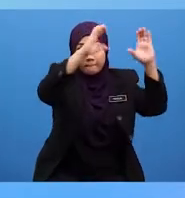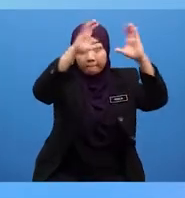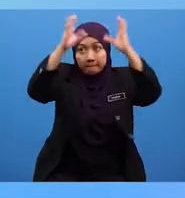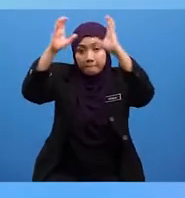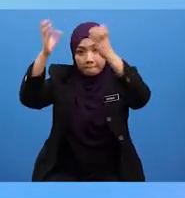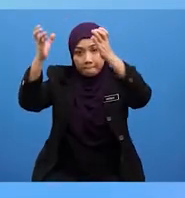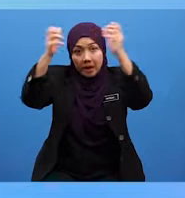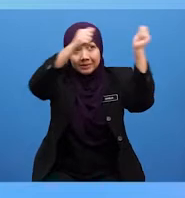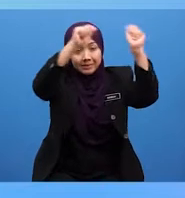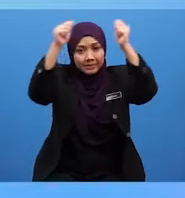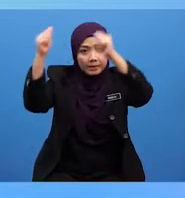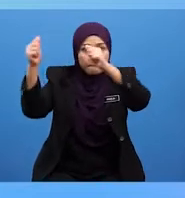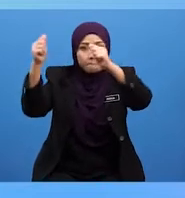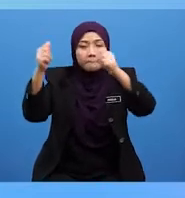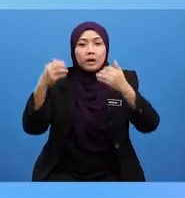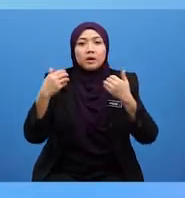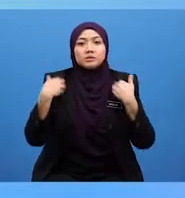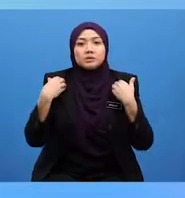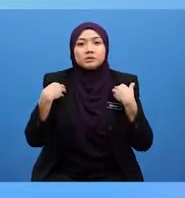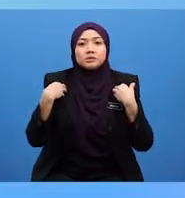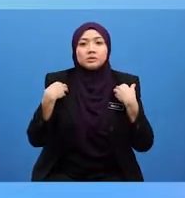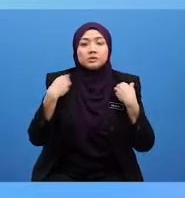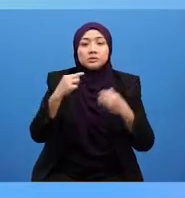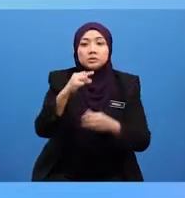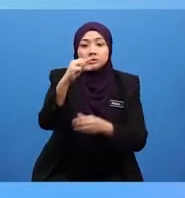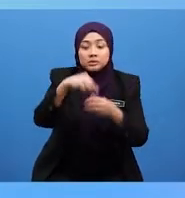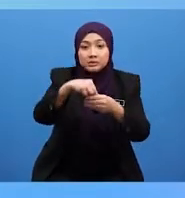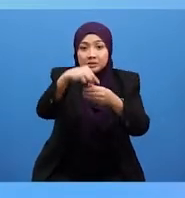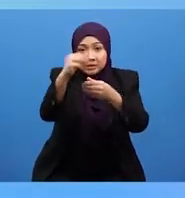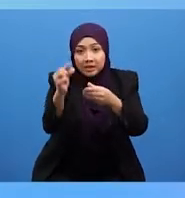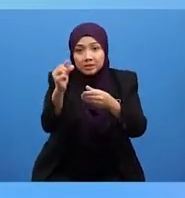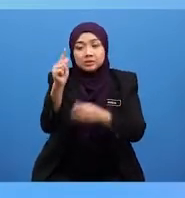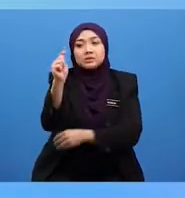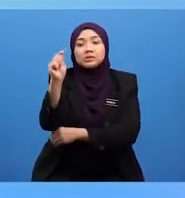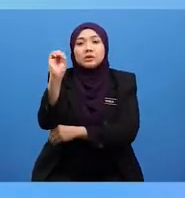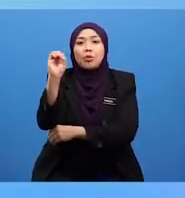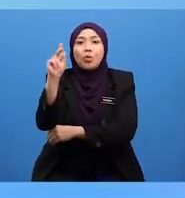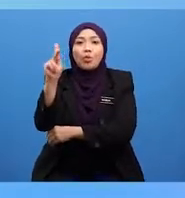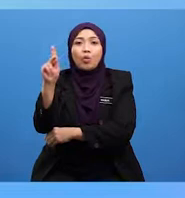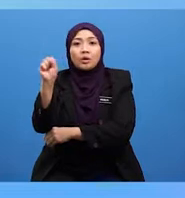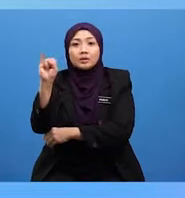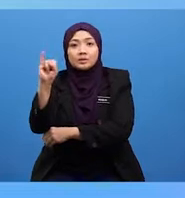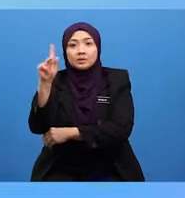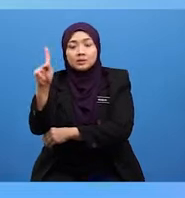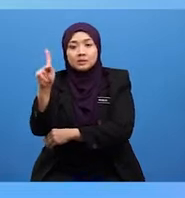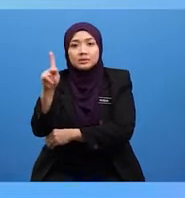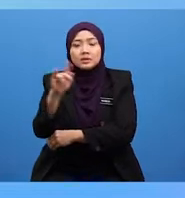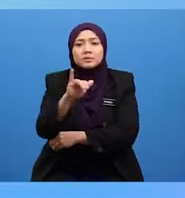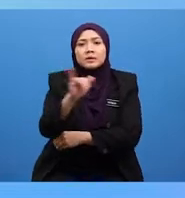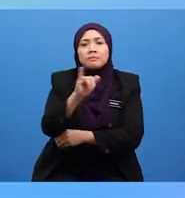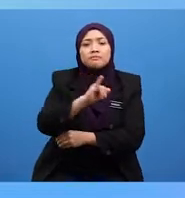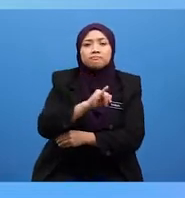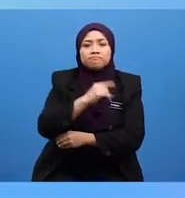ini mengandungi gas-gas toksik. Pembuangan bahan plastik ke kawasan